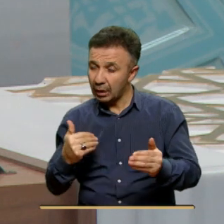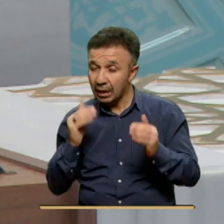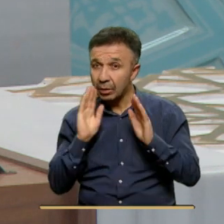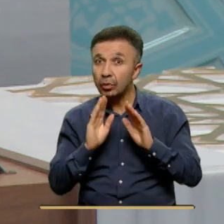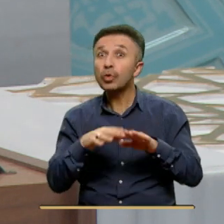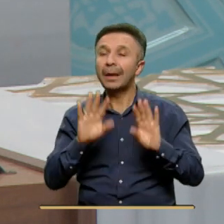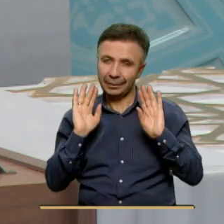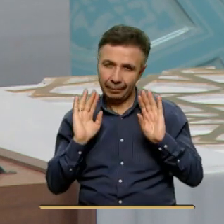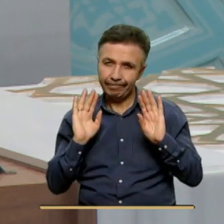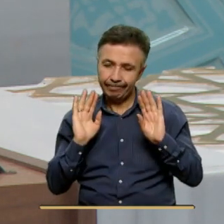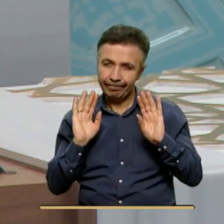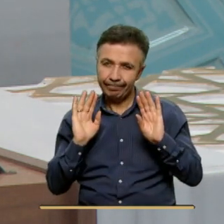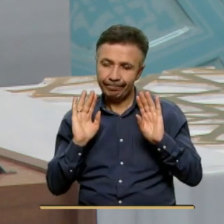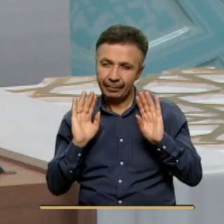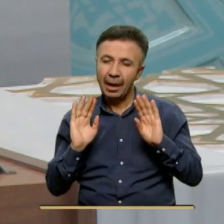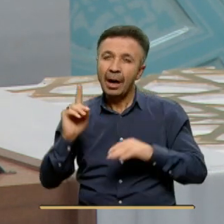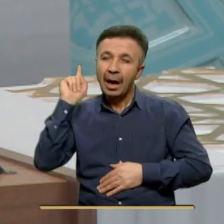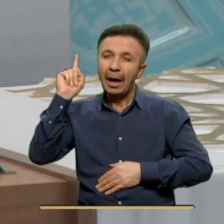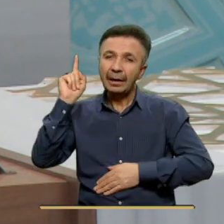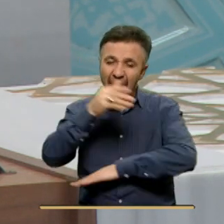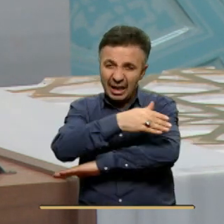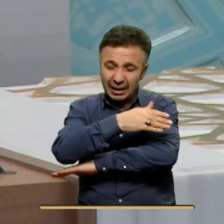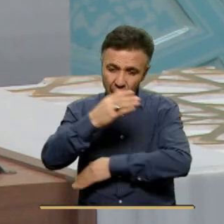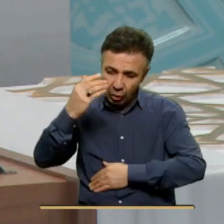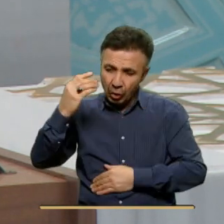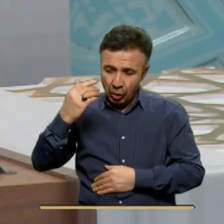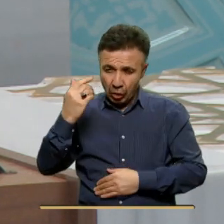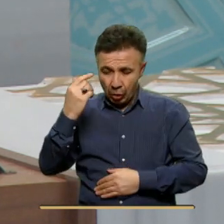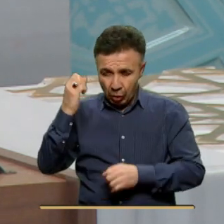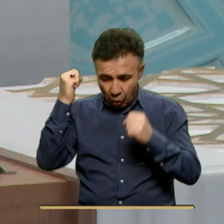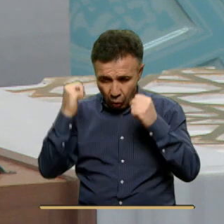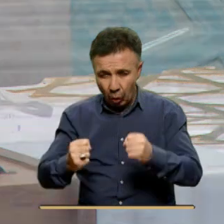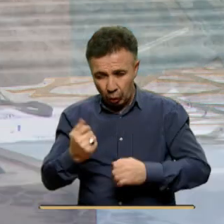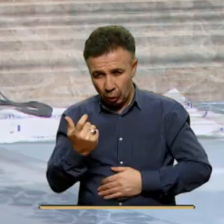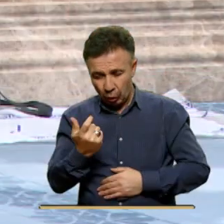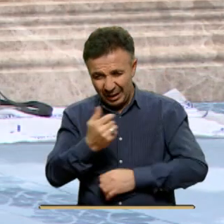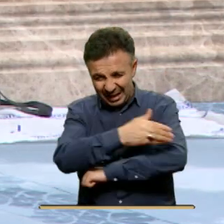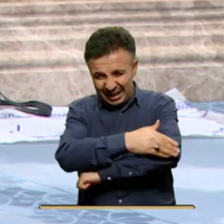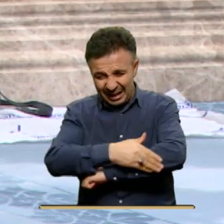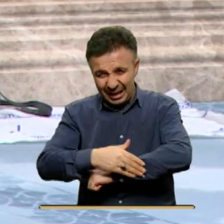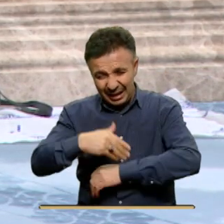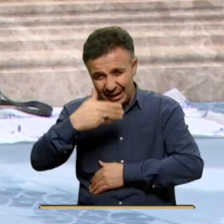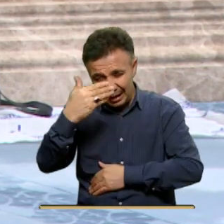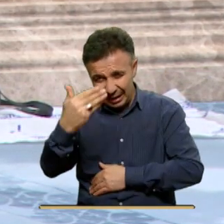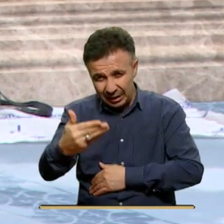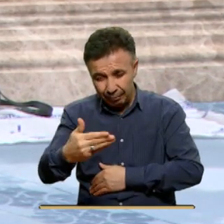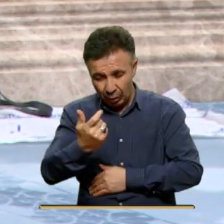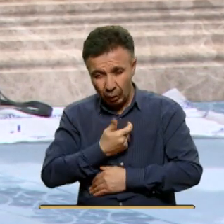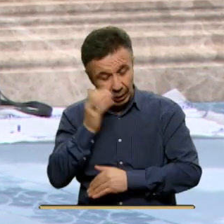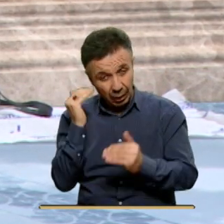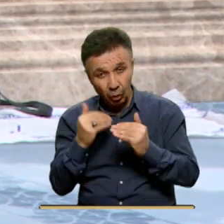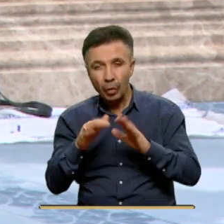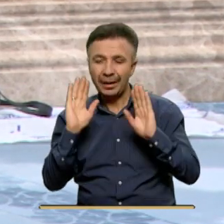Rabbimizin belirlemiş olduğu sınırları aşıp, Rabbine güzel bir kul olma yolunu tercih